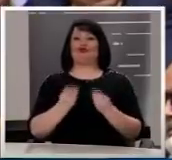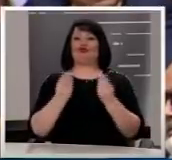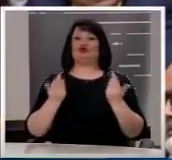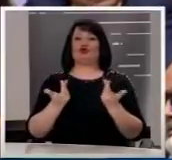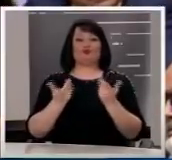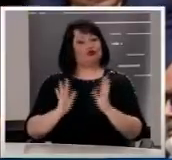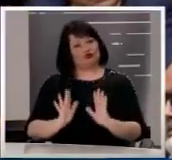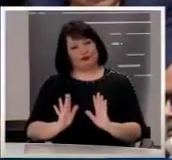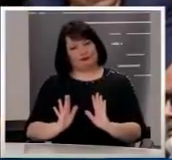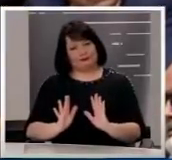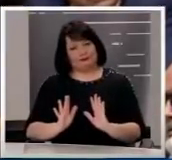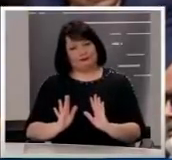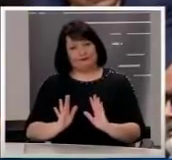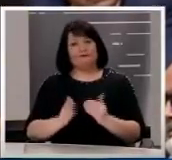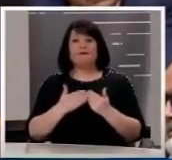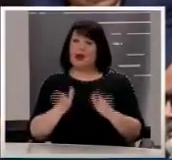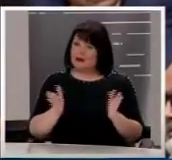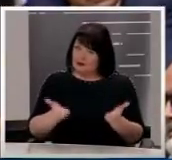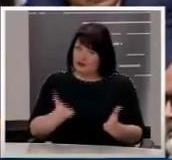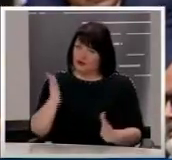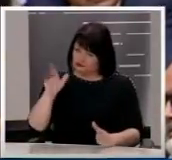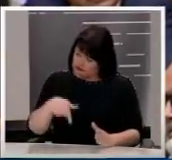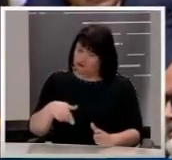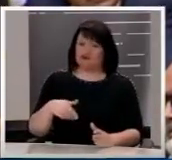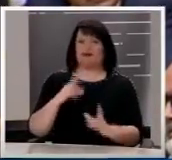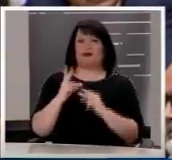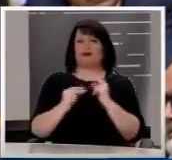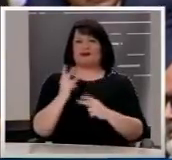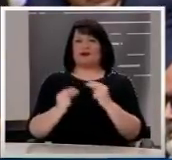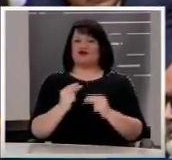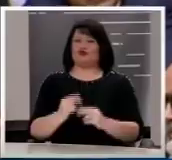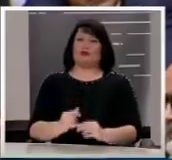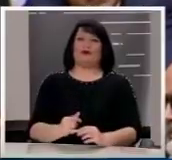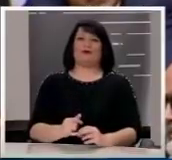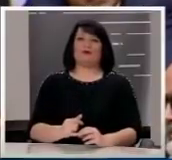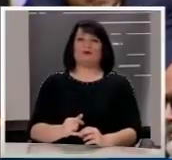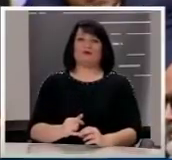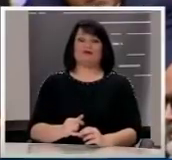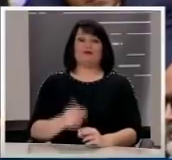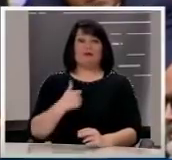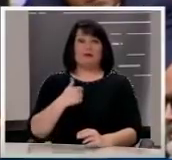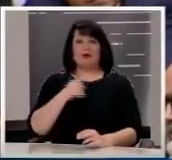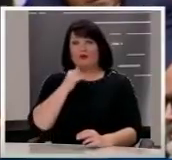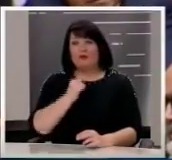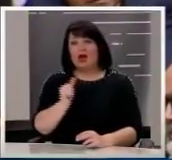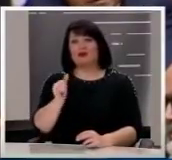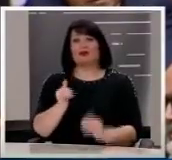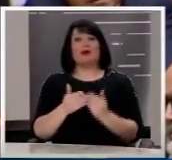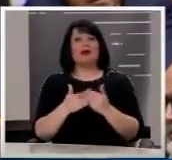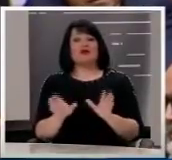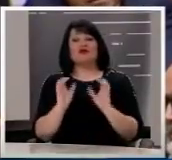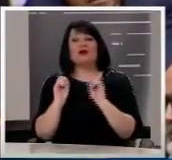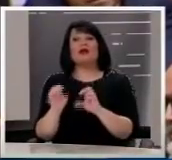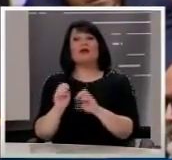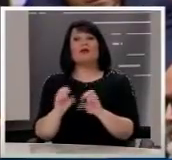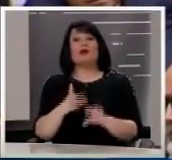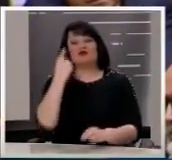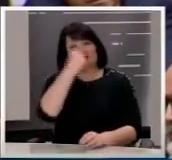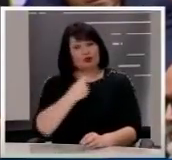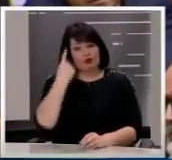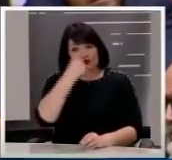πρόταση. Αλλά είμαι ανοιχτός, αν θέλετε, να τη συζητήσουμε. Όπως ήμουν πάντοτε ανοιχτός, για να σας ενημερώσω